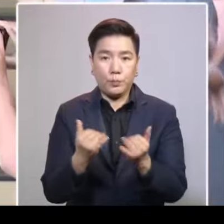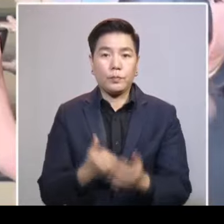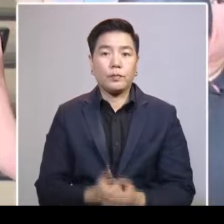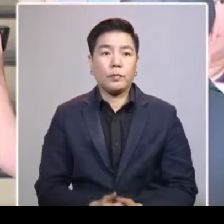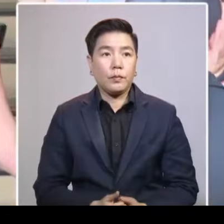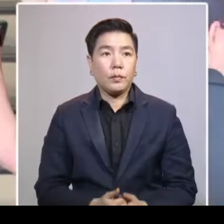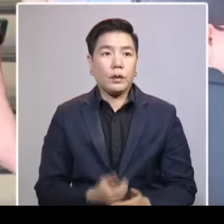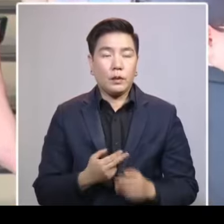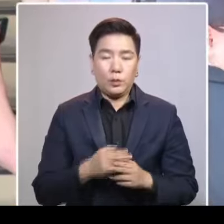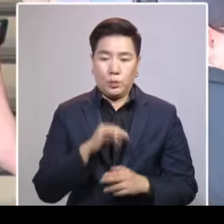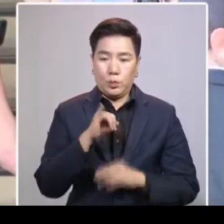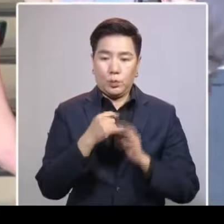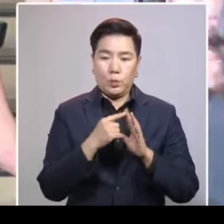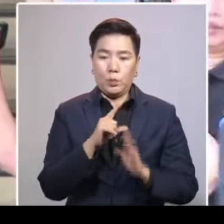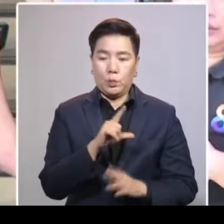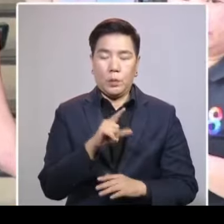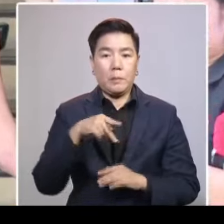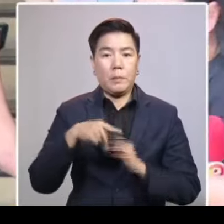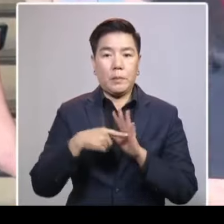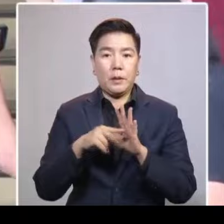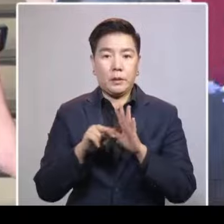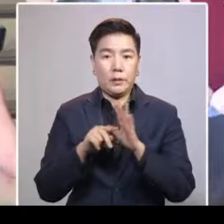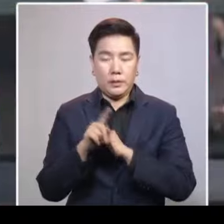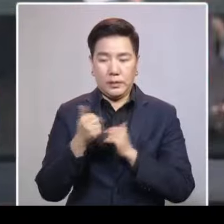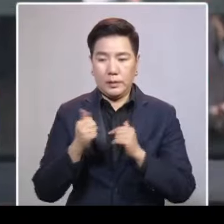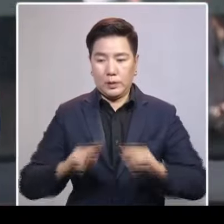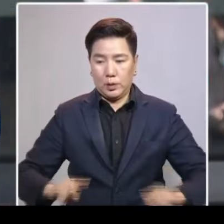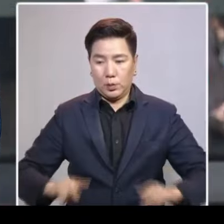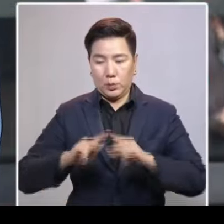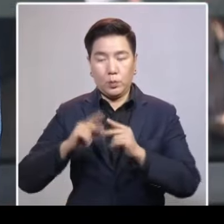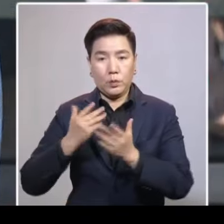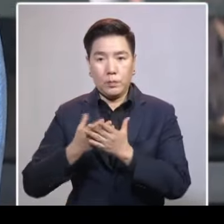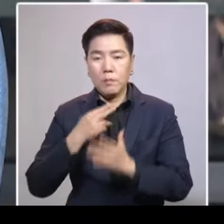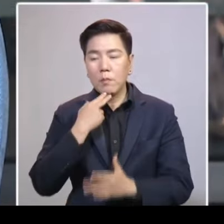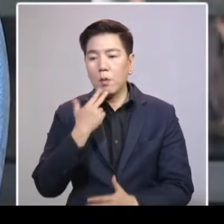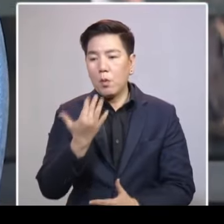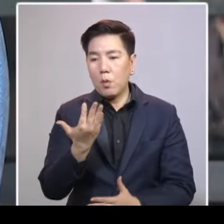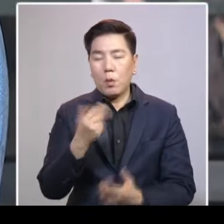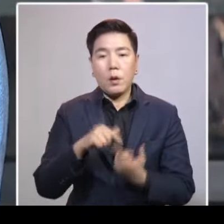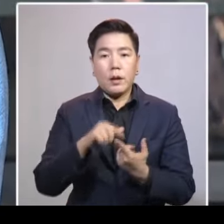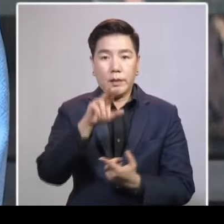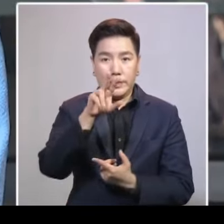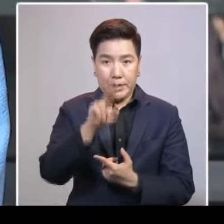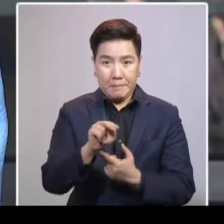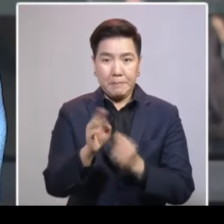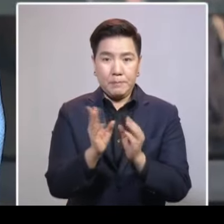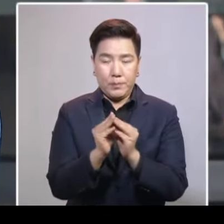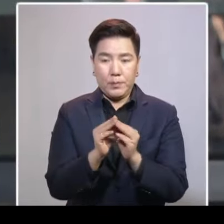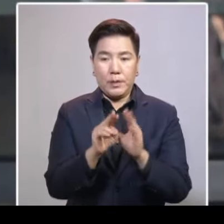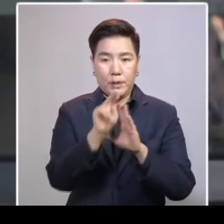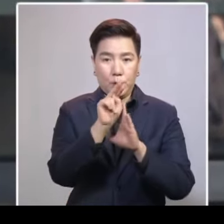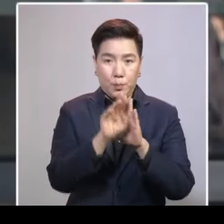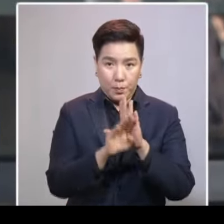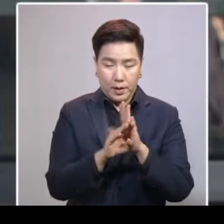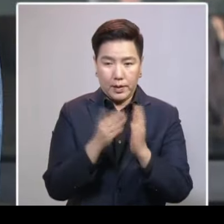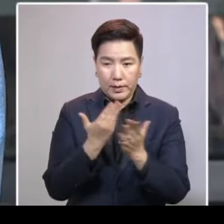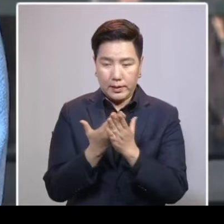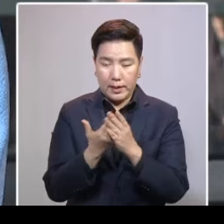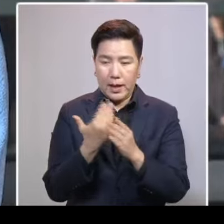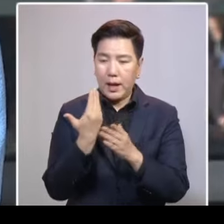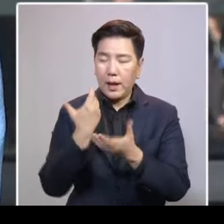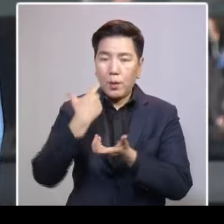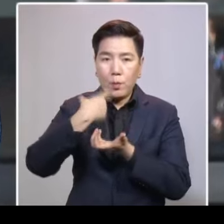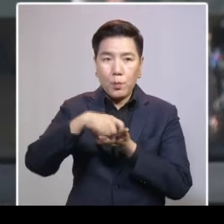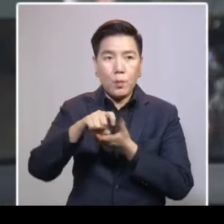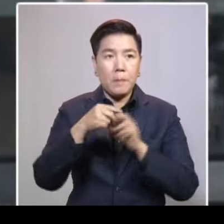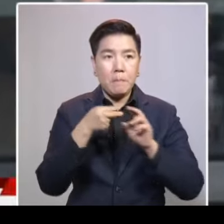ด้านนายจุลพันธ์อมรวิวัฒน์รัฐมนตรีช่วยว่าการกระทรวงการคลังเผยว่าจะนัดหมายการประชุมคณะกรรมการนโยบายโครงการเติมเงินผ่านดิจิทัลว